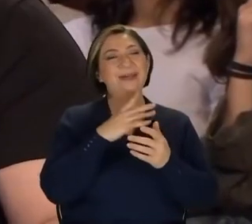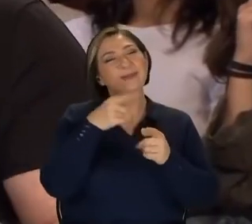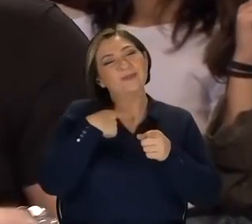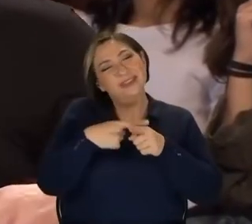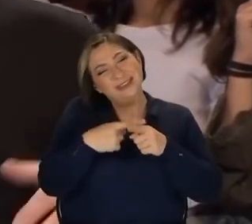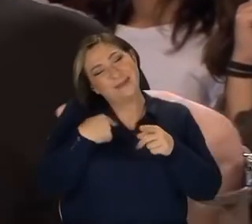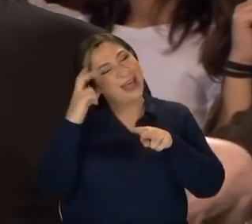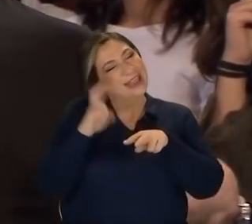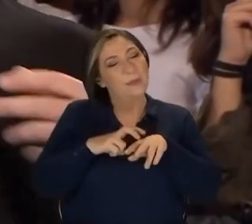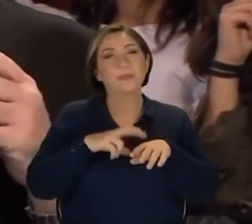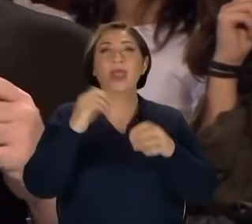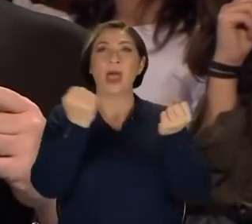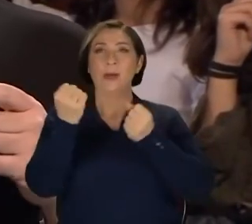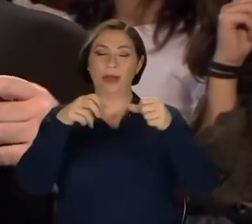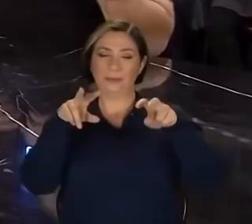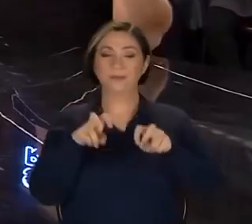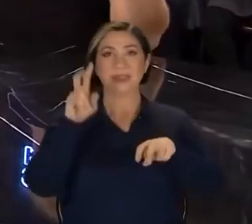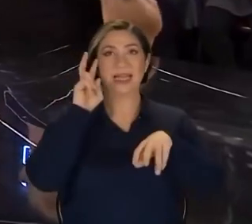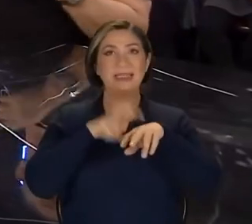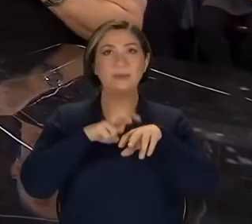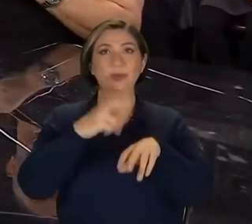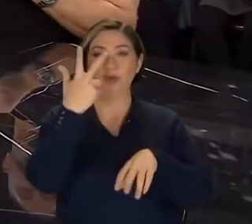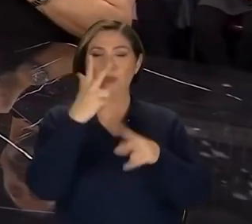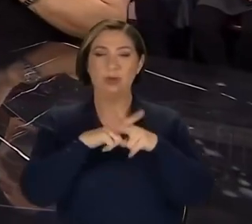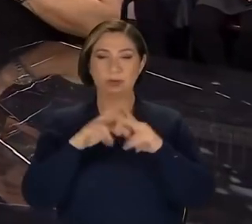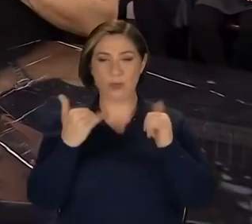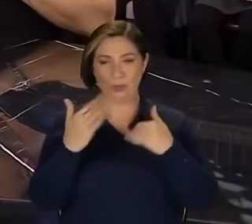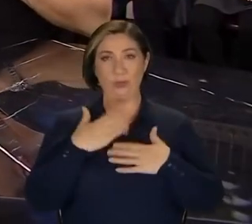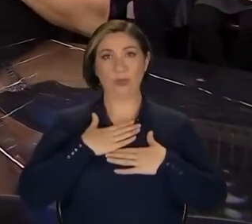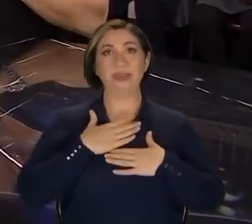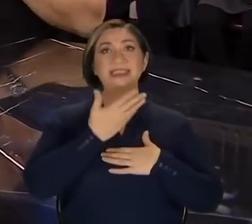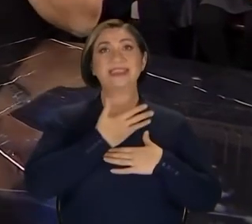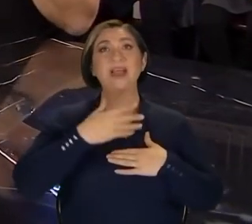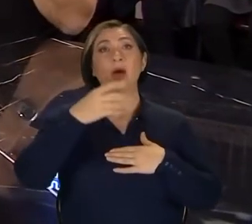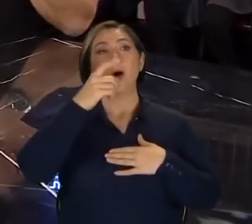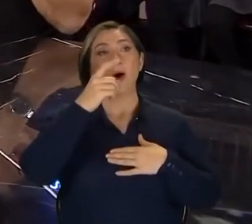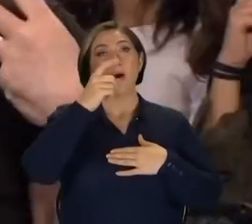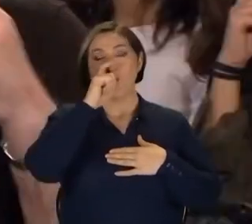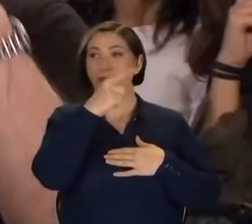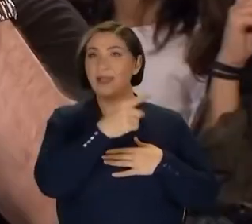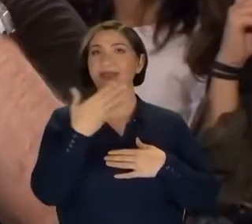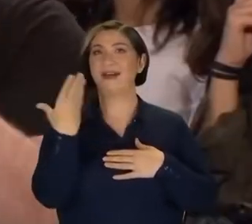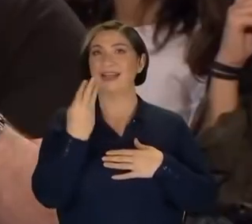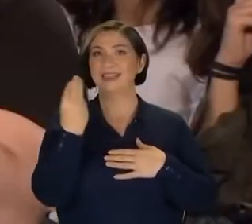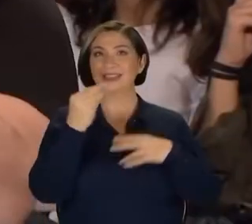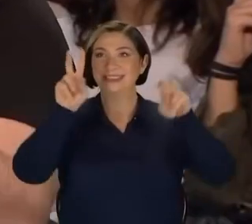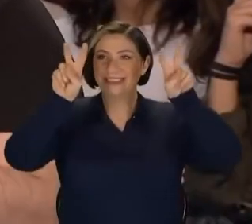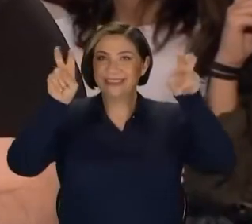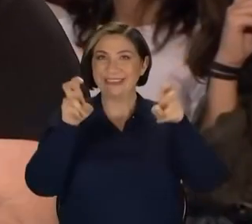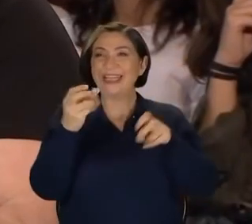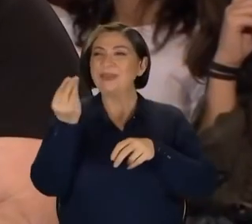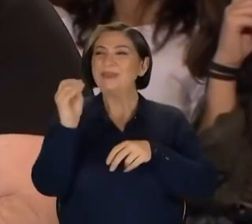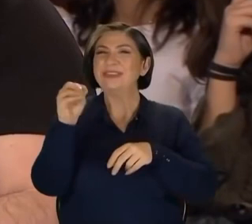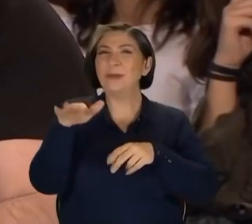nerede paylaşayım? Lütfen. Arabanın içindeyiz. Hatırlar mısınız? Üç polisi oynuyorduk biz. Sevgili Okan da daha genç, tırnak içinde